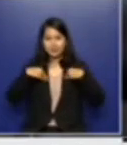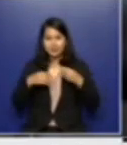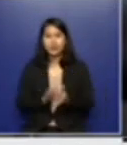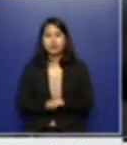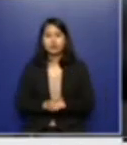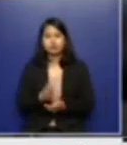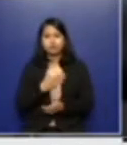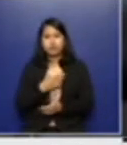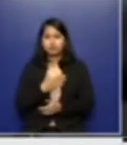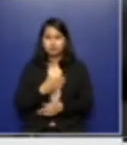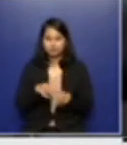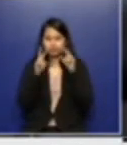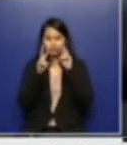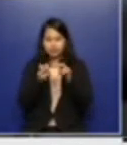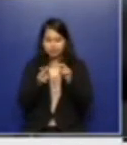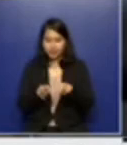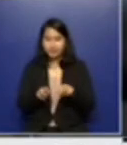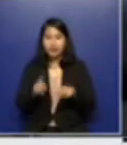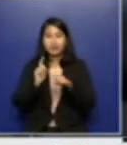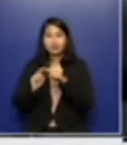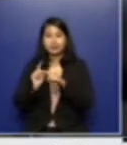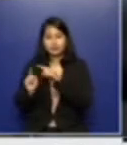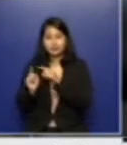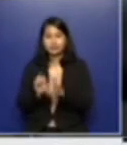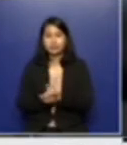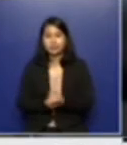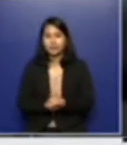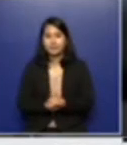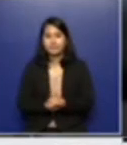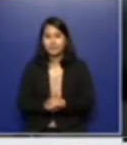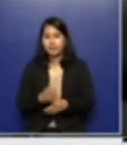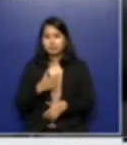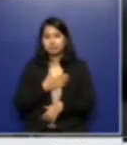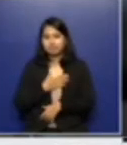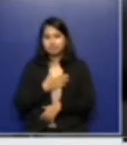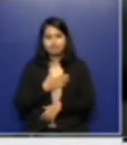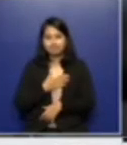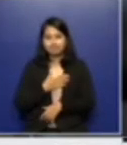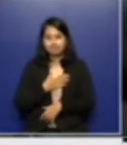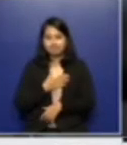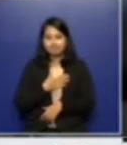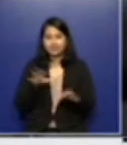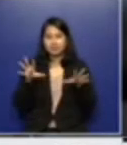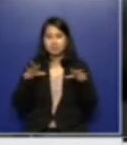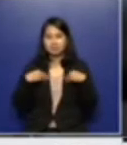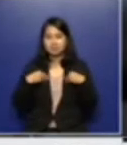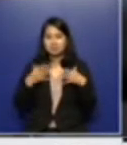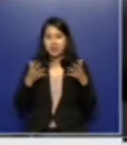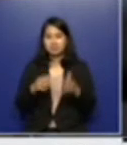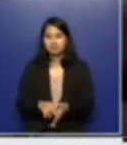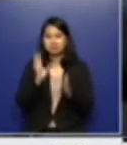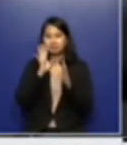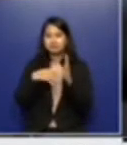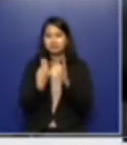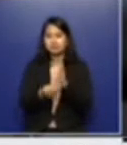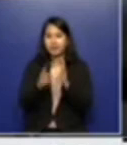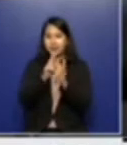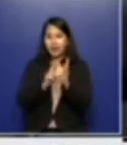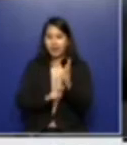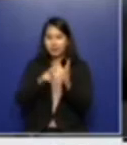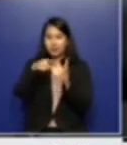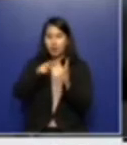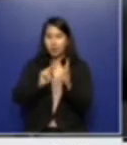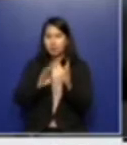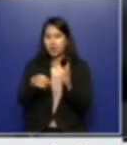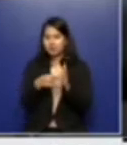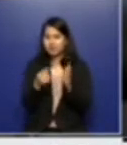ได้ศึกษารายละเอียดกราบเรียนว่าดิฉันไม่อาจรับหลักการของร่างพระราชบัญญัติงบประมาณฉบับนี้